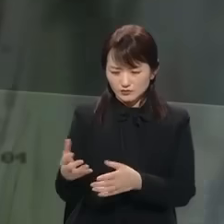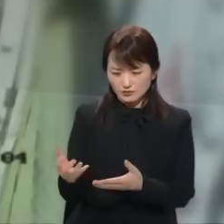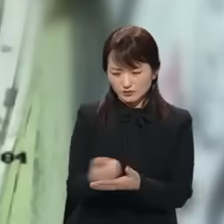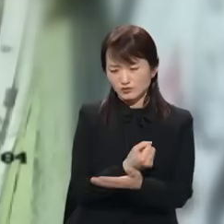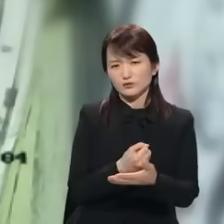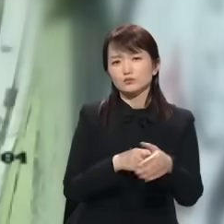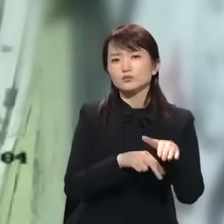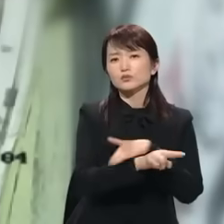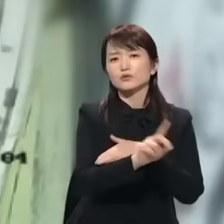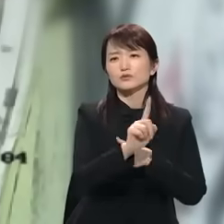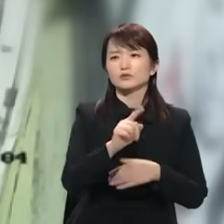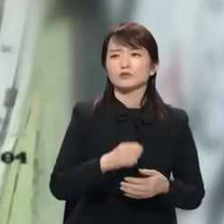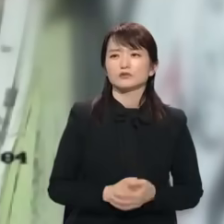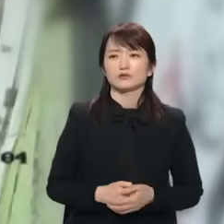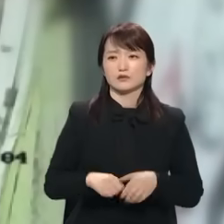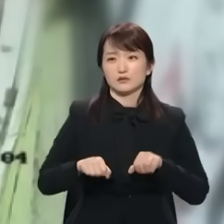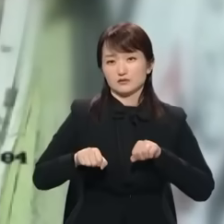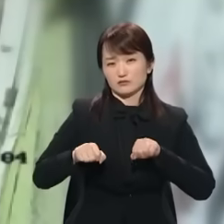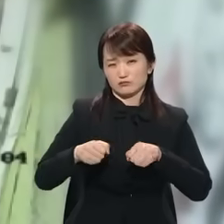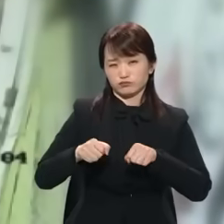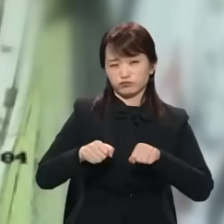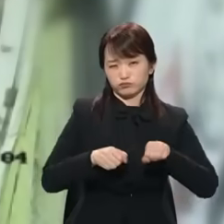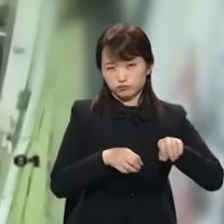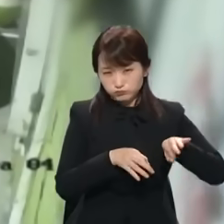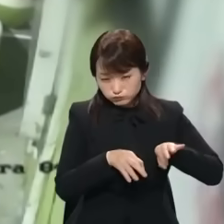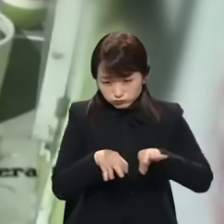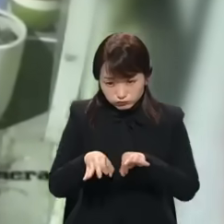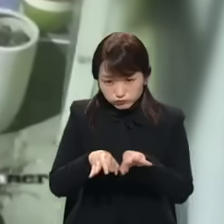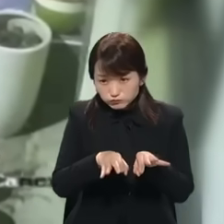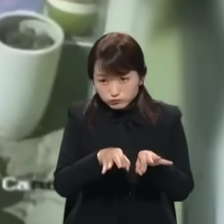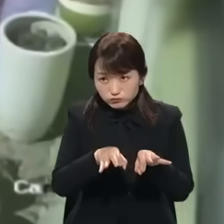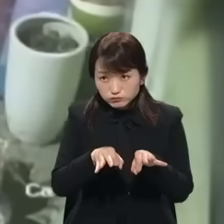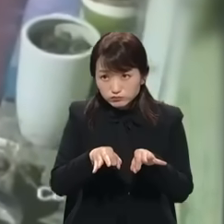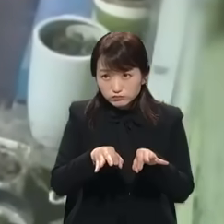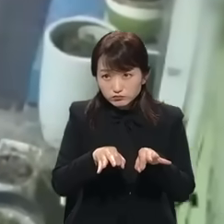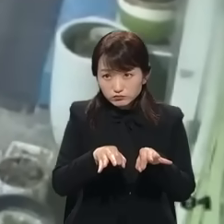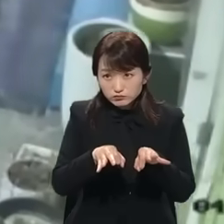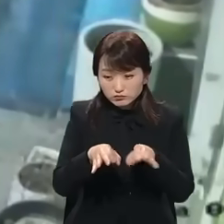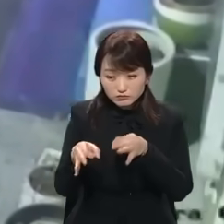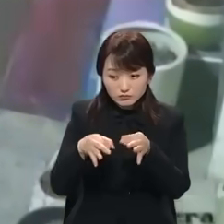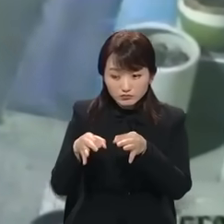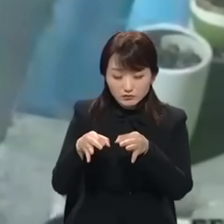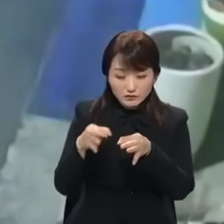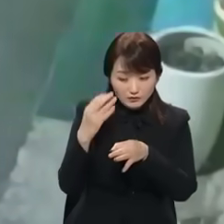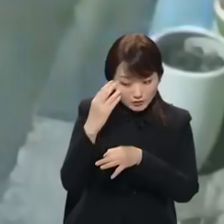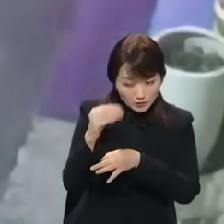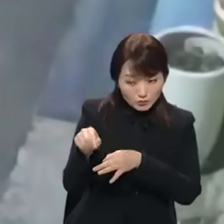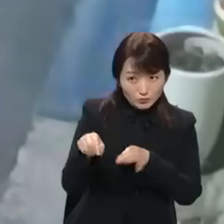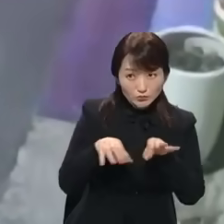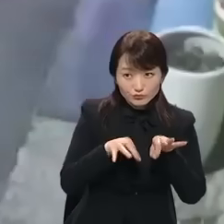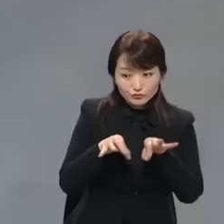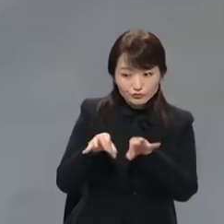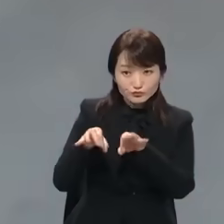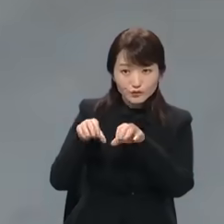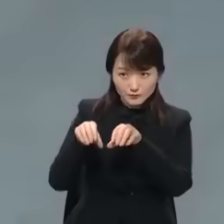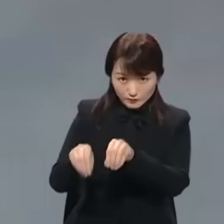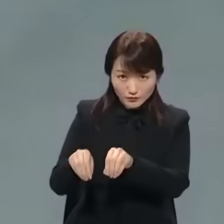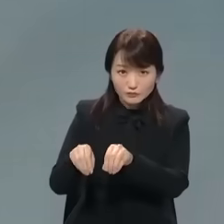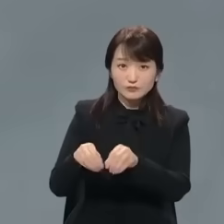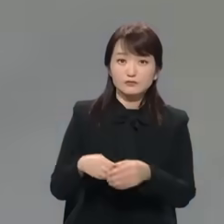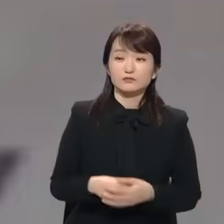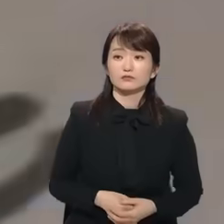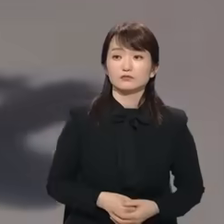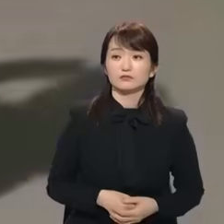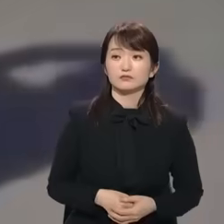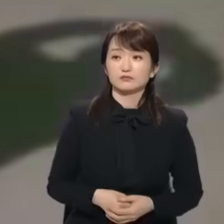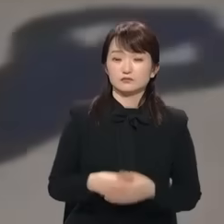만나보시죠 자 오토바이 운전자가 천천히 지나가다가 가게 쪽을 쳐다보면서 스톱 아 스톱 있어요 예 스톱